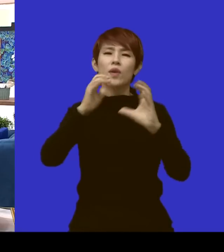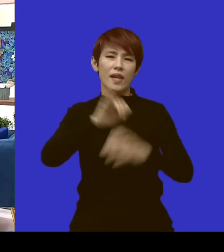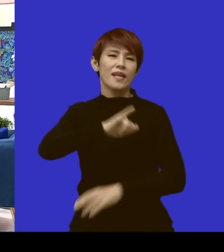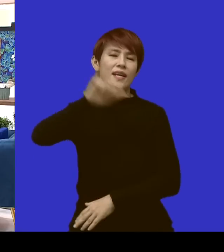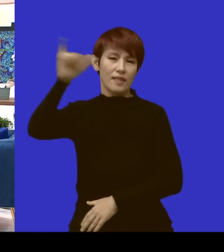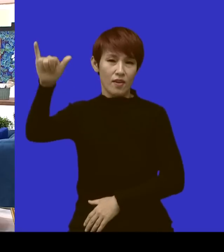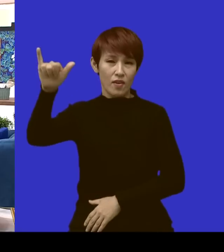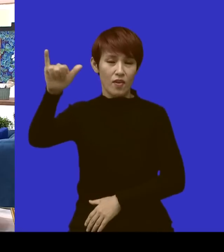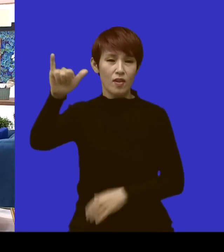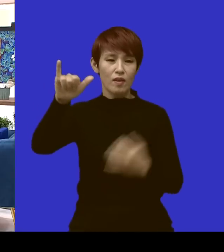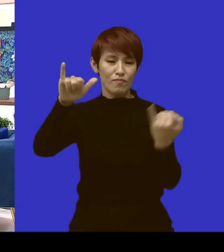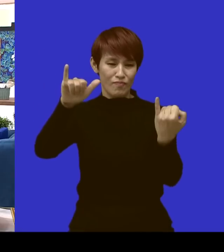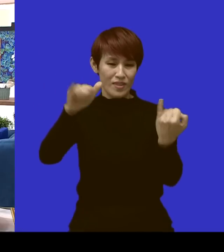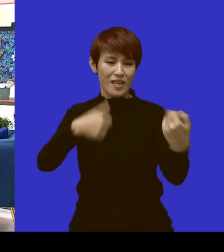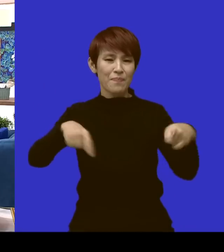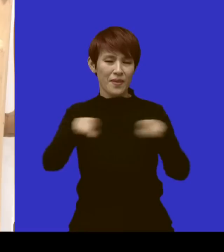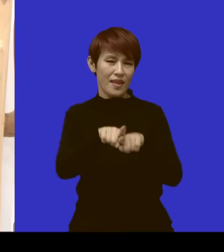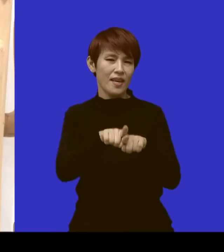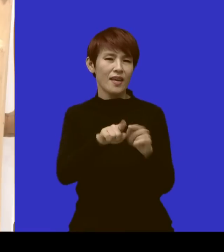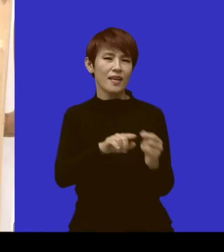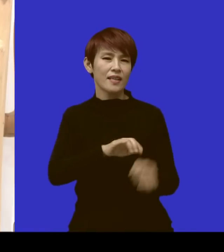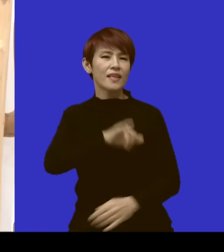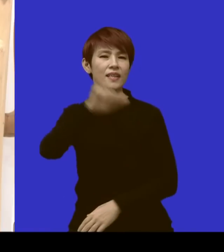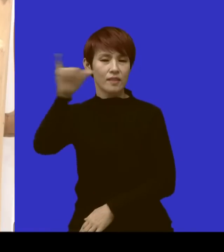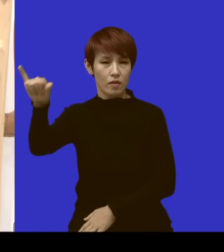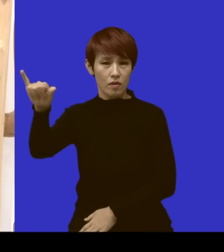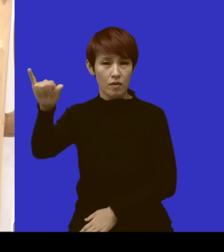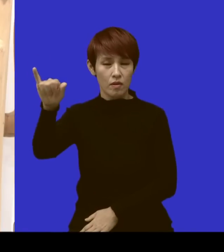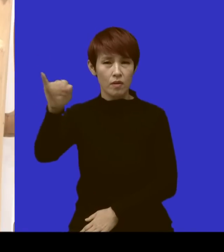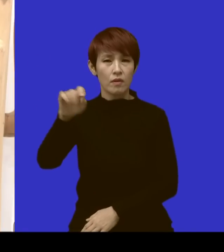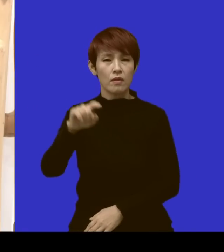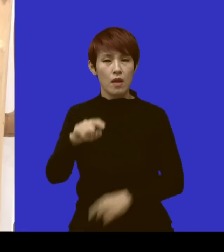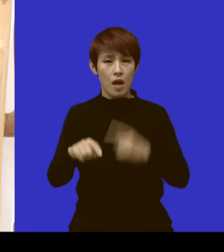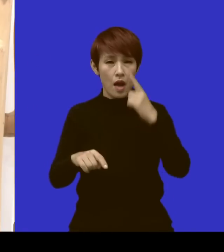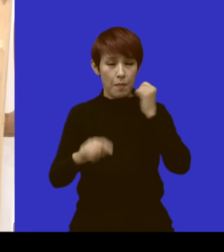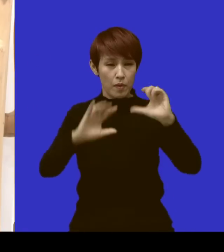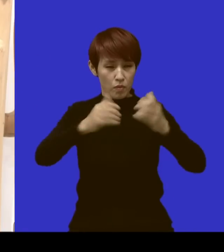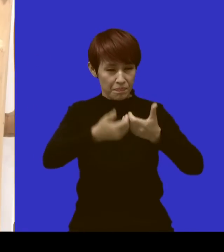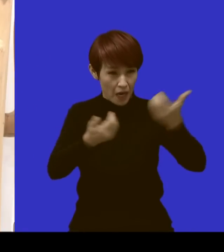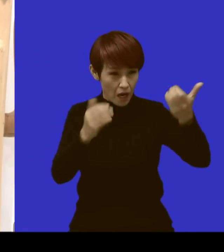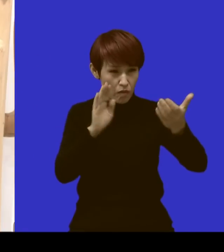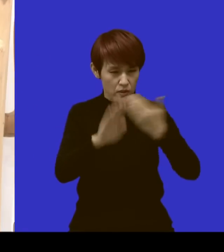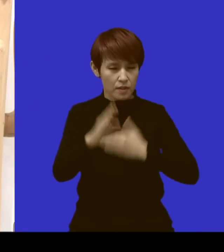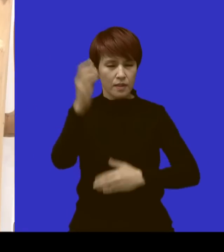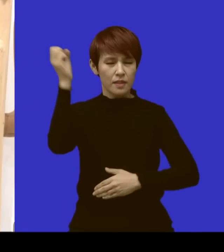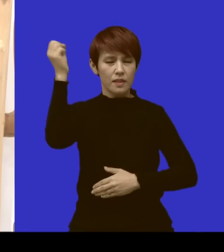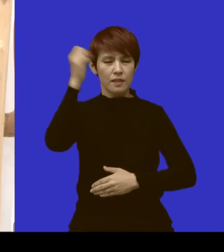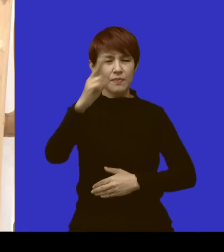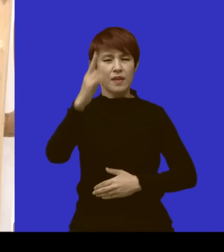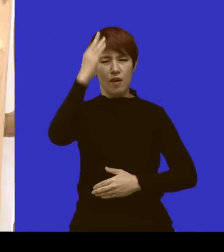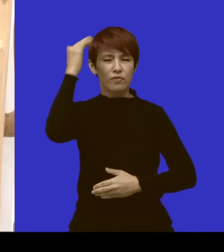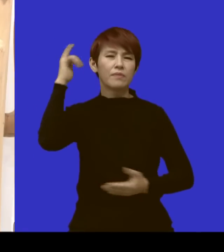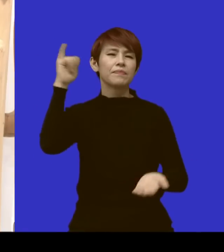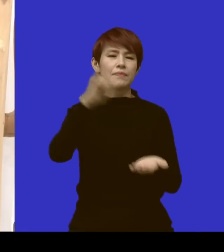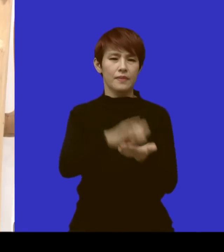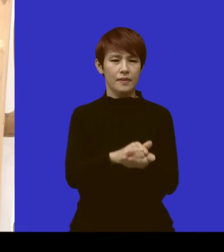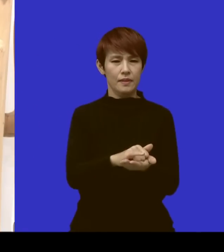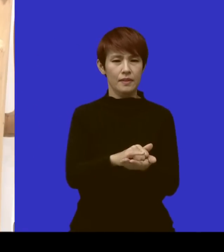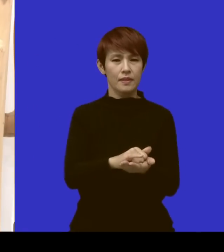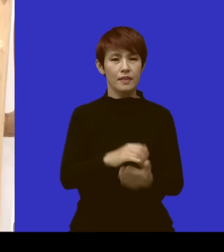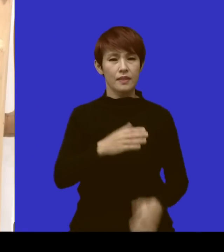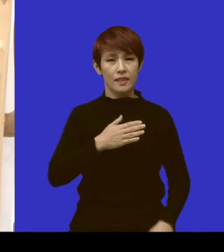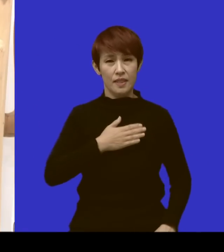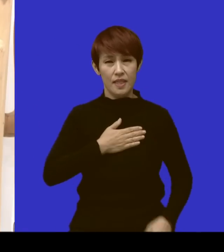준 거죠. 그래서 예. 하다가 갑자기 이제 들어오게 되고 그러면서 어떻게 보면 아까 얘기했던 지금 제가 하고